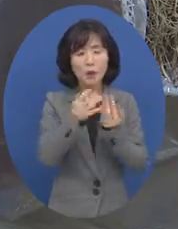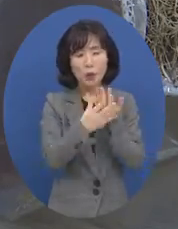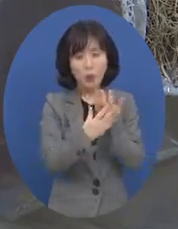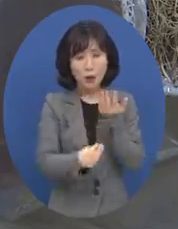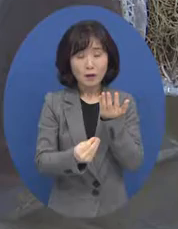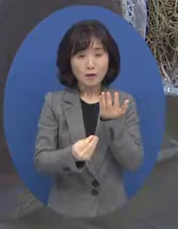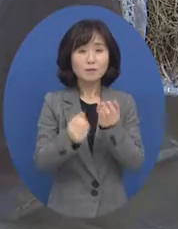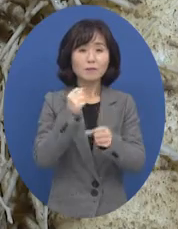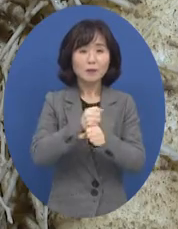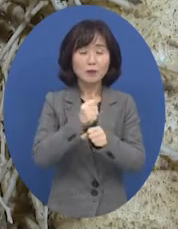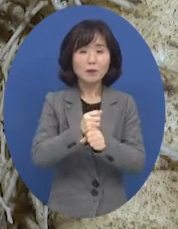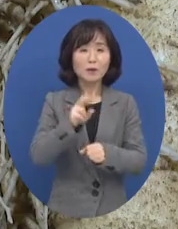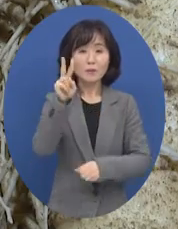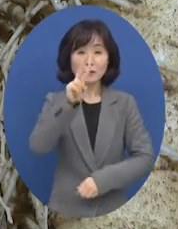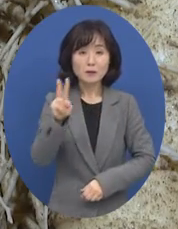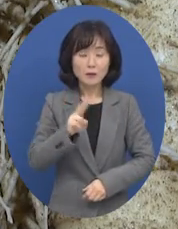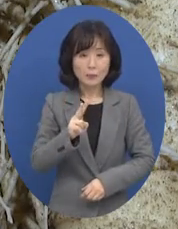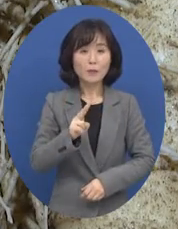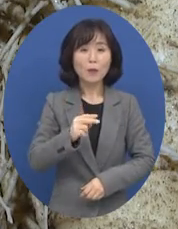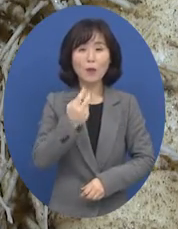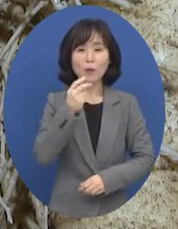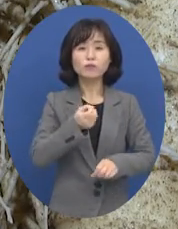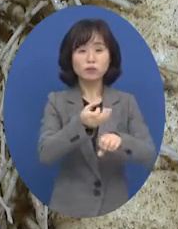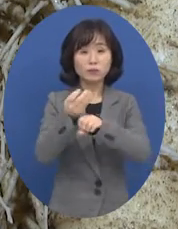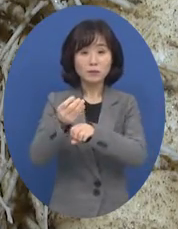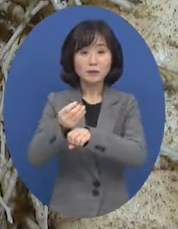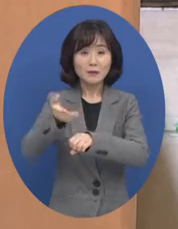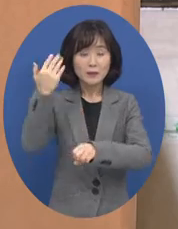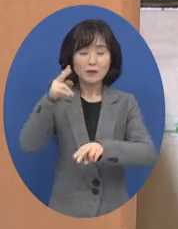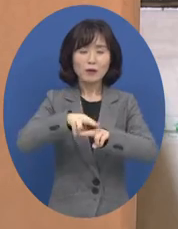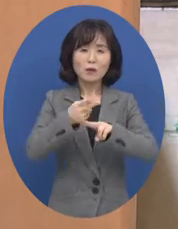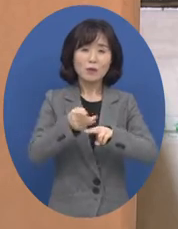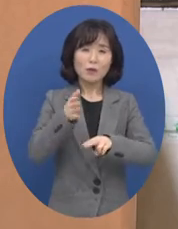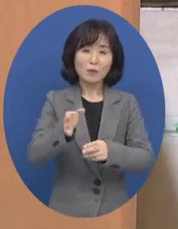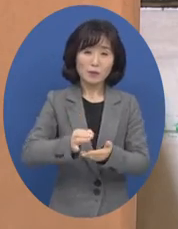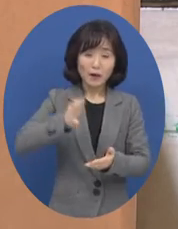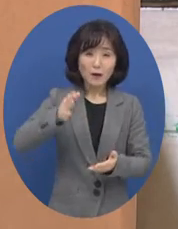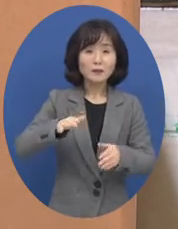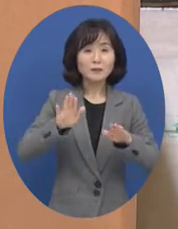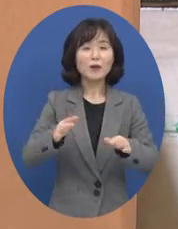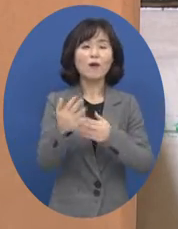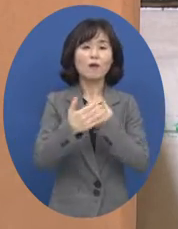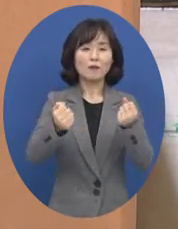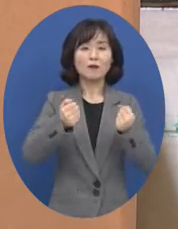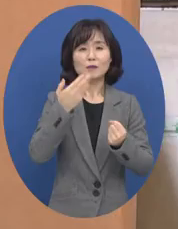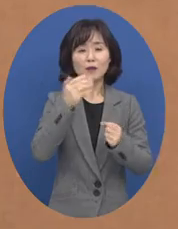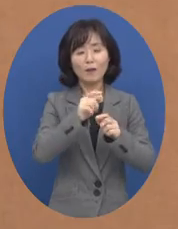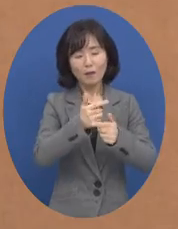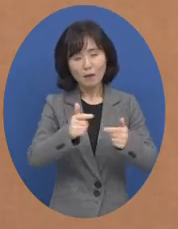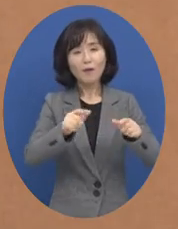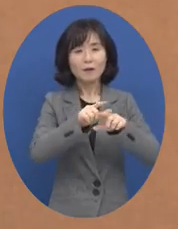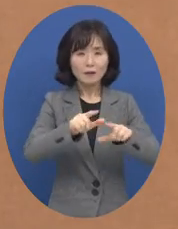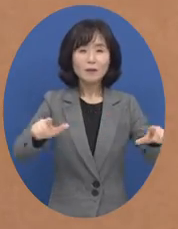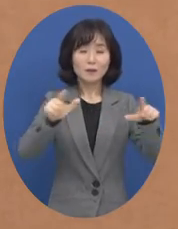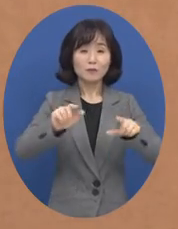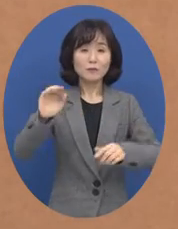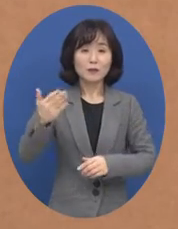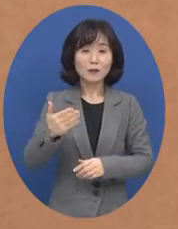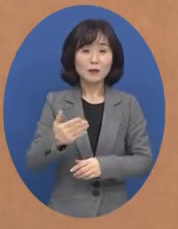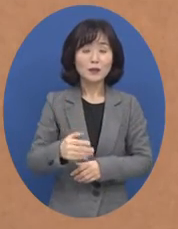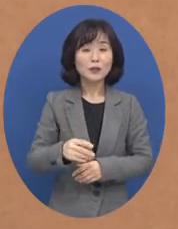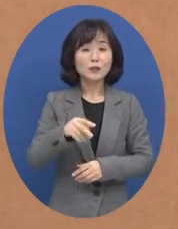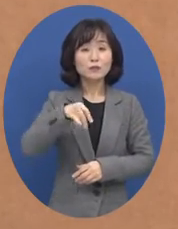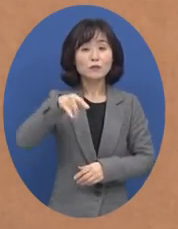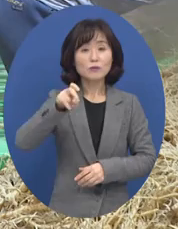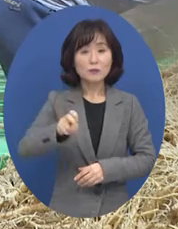있는데 예전엔 고가의 선물용이었다면 이젠 건강식품으로 인식되면서 대중화되는 분위기입니다. 수삼을 2천만